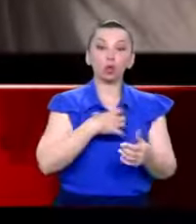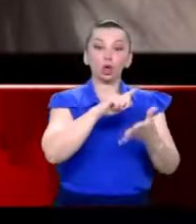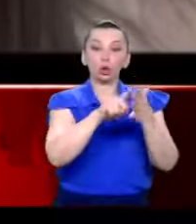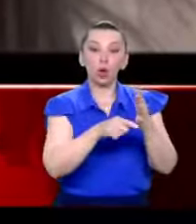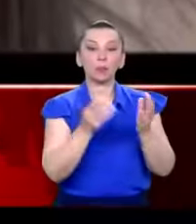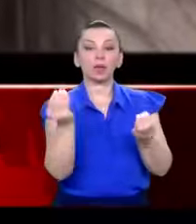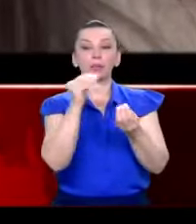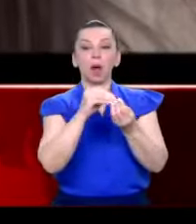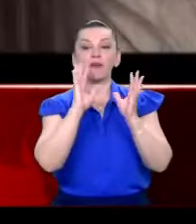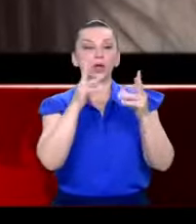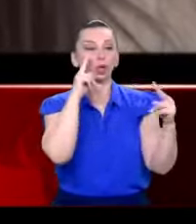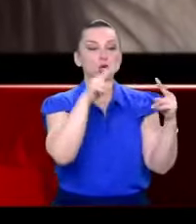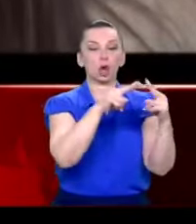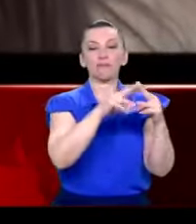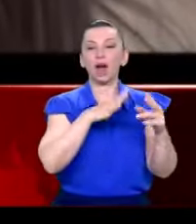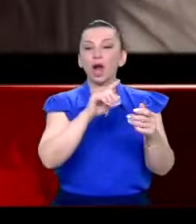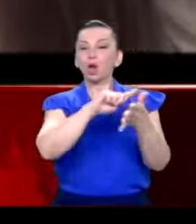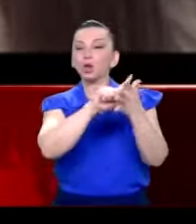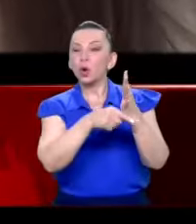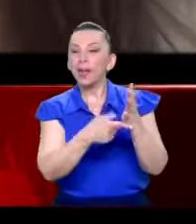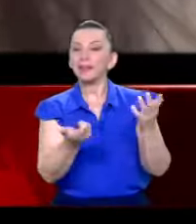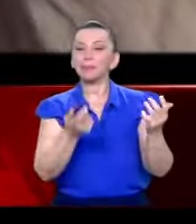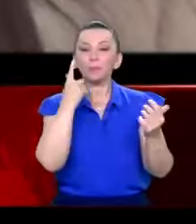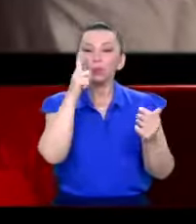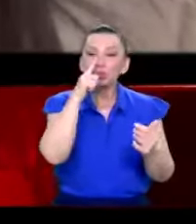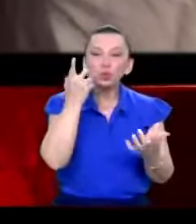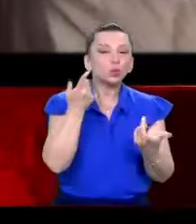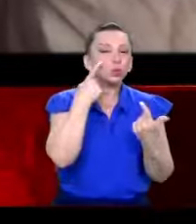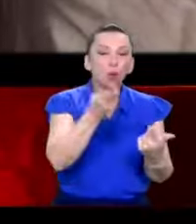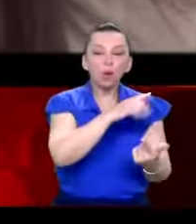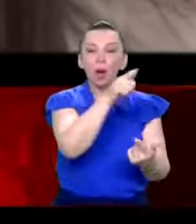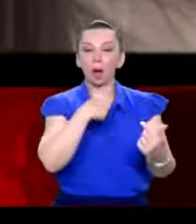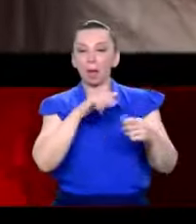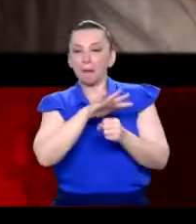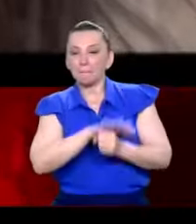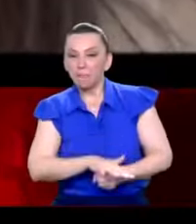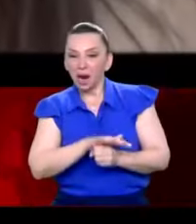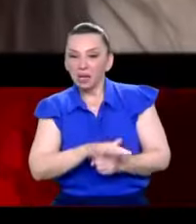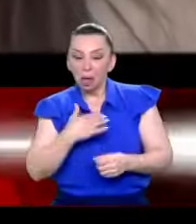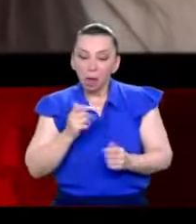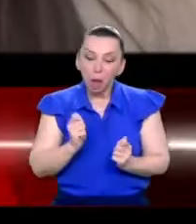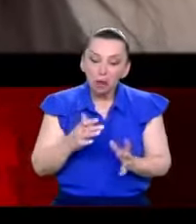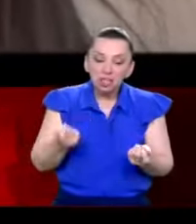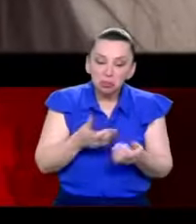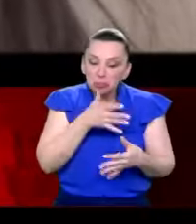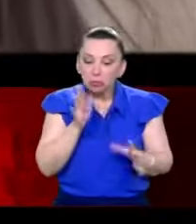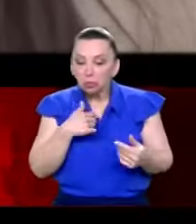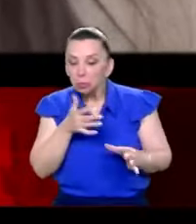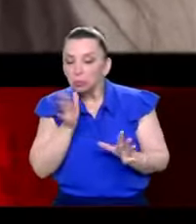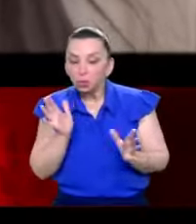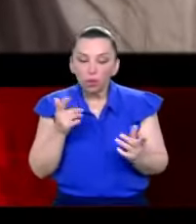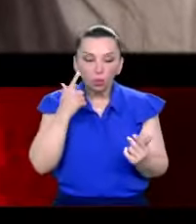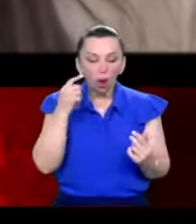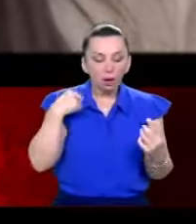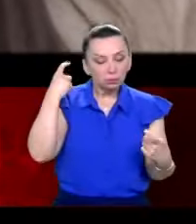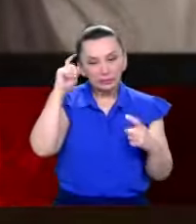yöneticiler de bize baskı yaptığı için hani yapamıyor muyum acaba bu böyle mi olmalı benden kaynaklı mı bir hata var gibi çok fazla gün